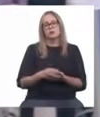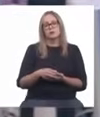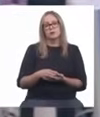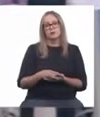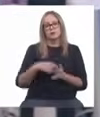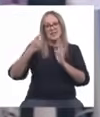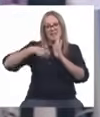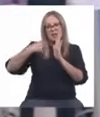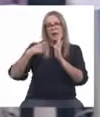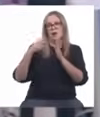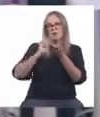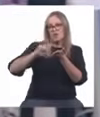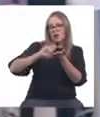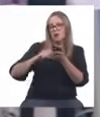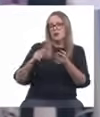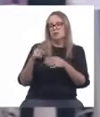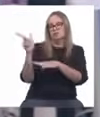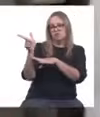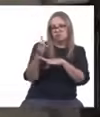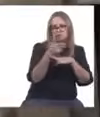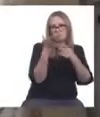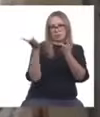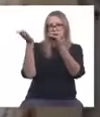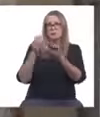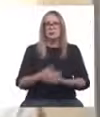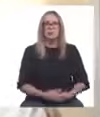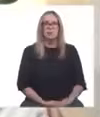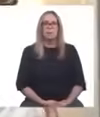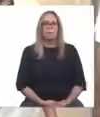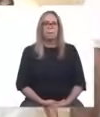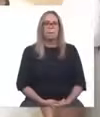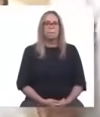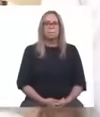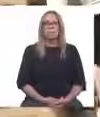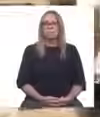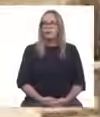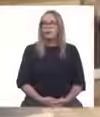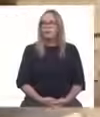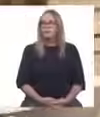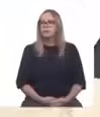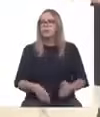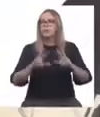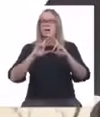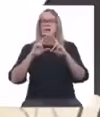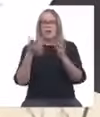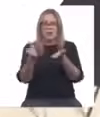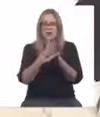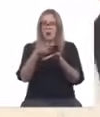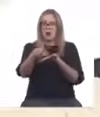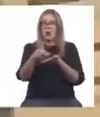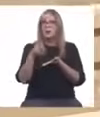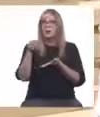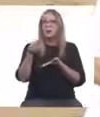את מפעל הסיוע והתרומה המרגש הזה. סרט של סיירת גולני, 39 חבלים. הכינו לך. אז זה לסיירת